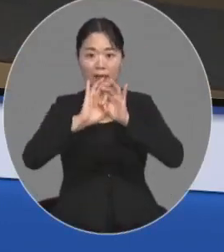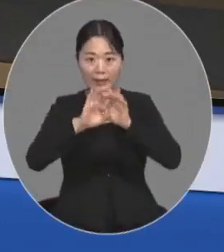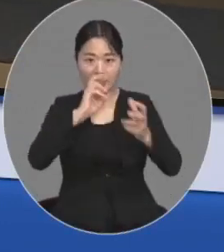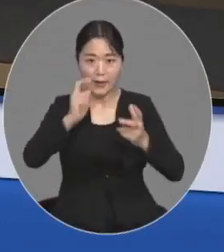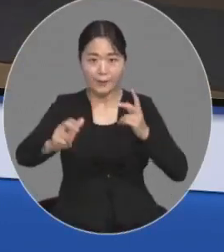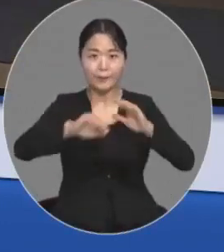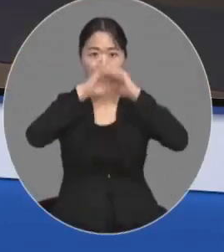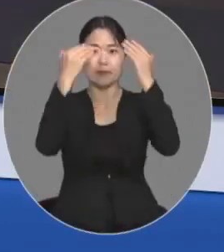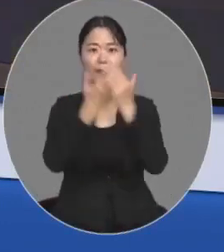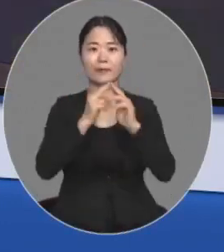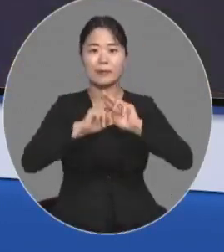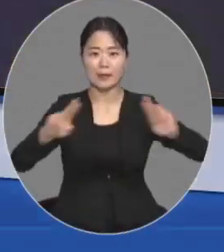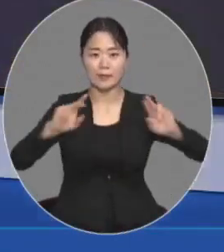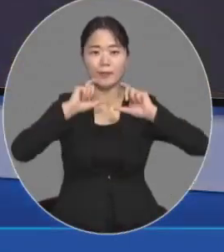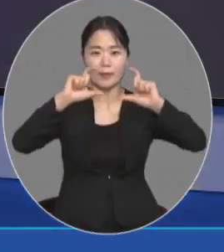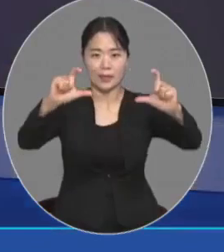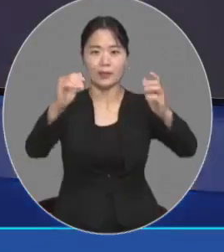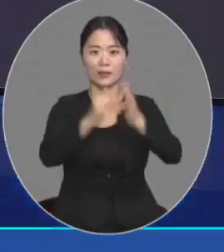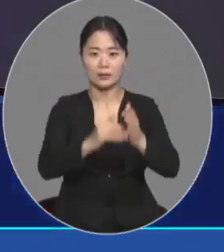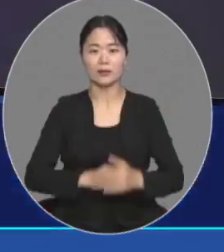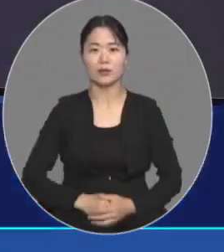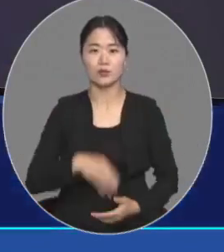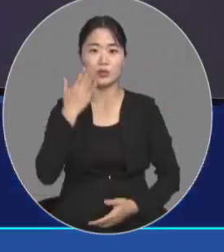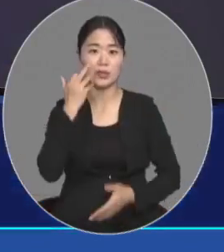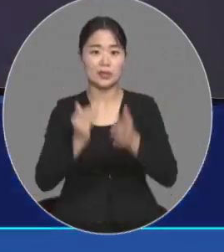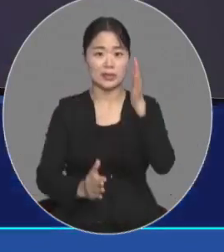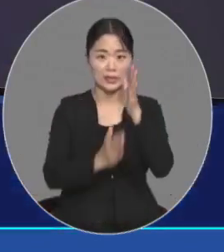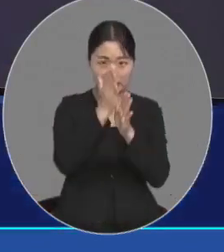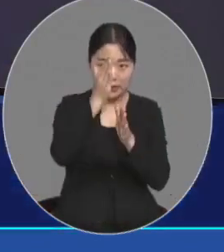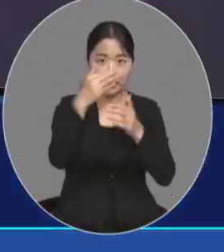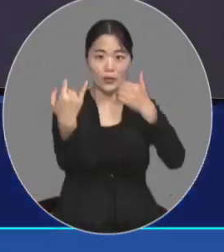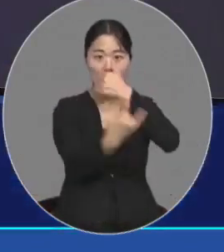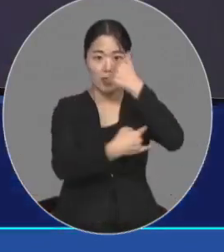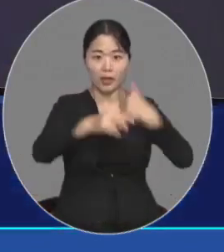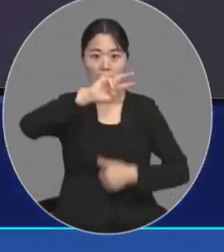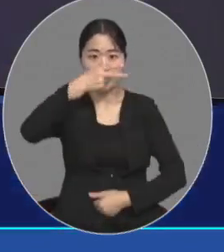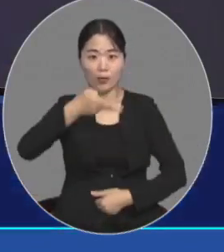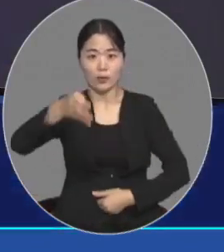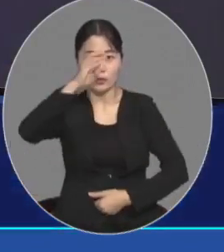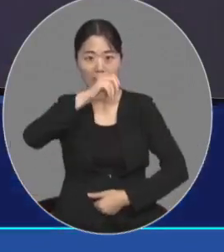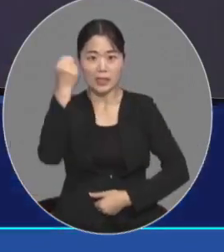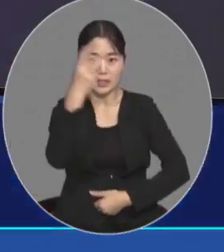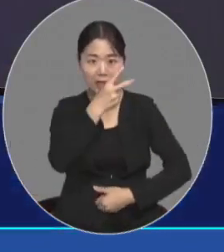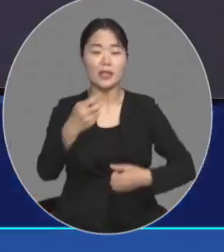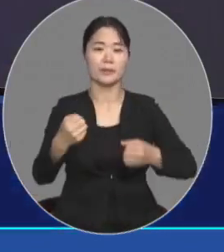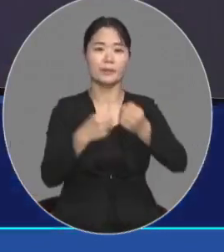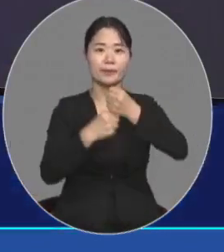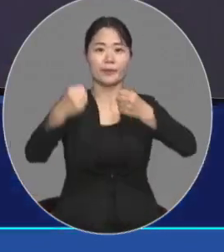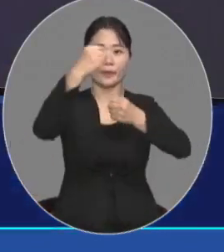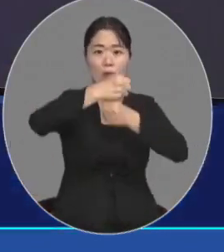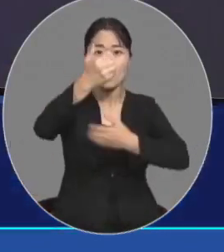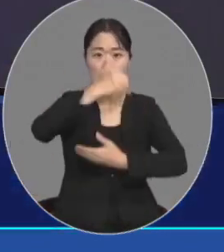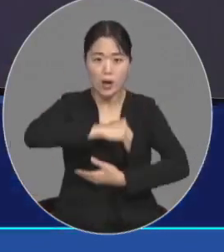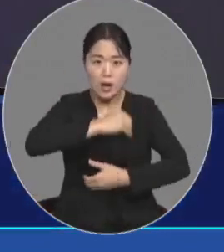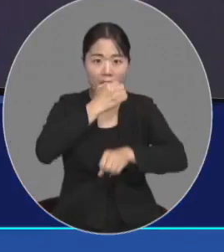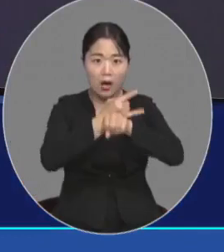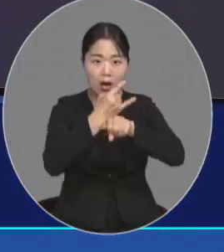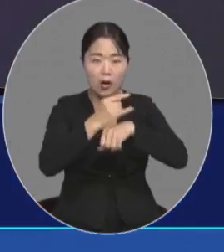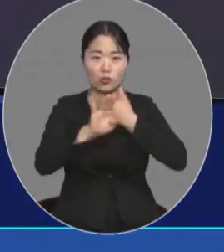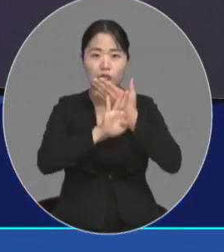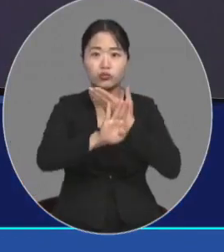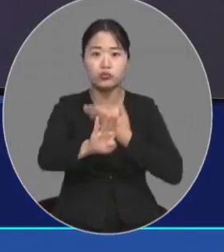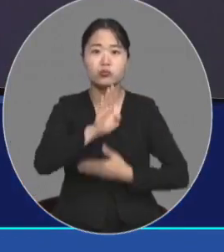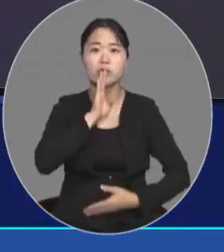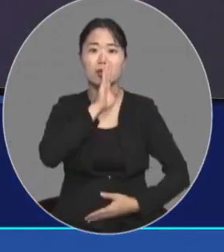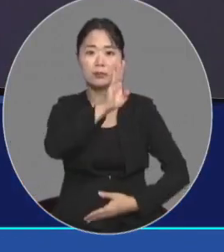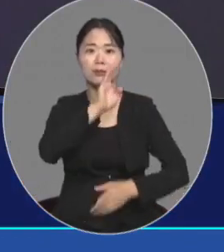밝혔습니다. 울산시 의회가 사업 예산 200억 원을 모두 부활시킨 직후 나온 방침이어서 의외라는